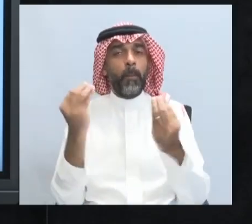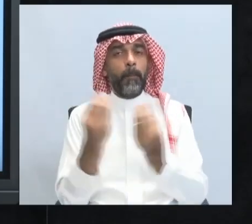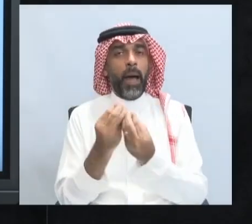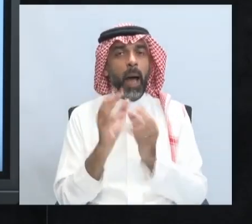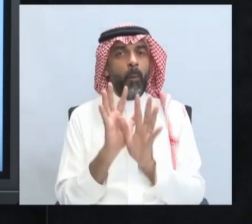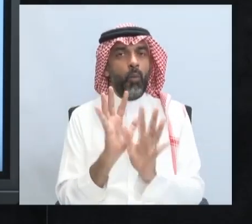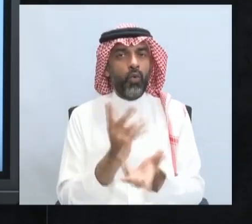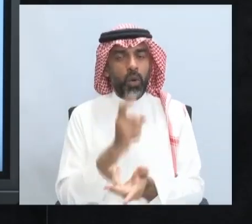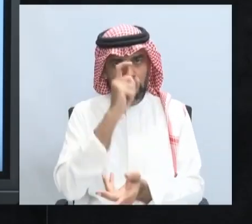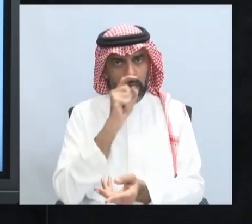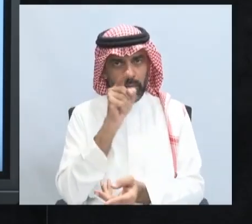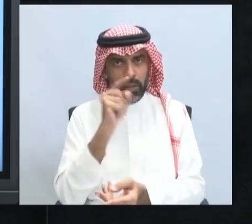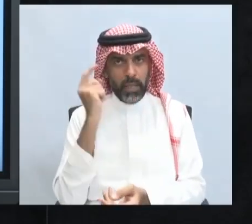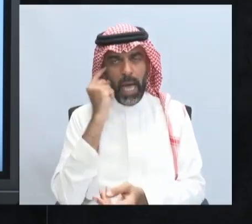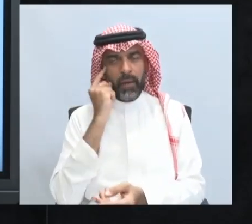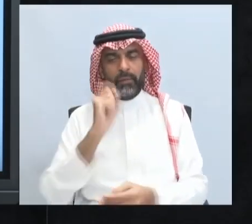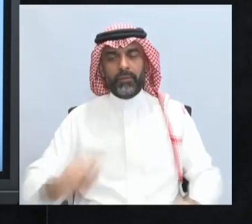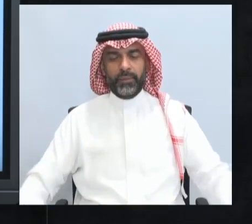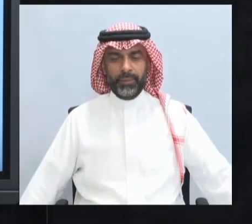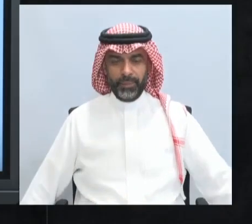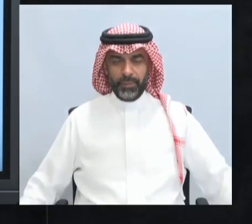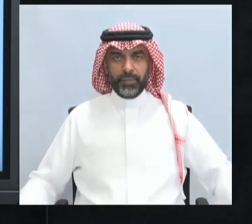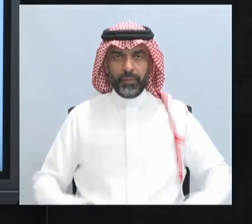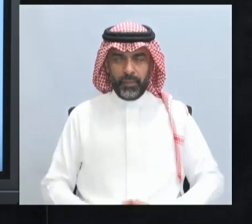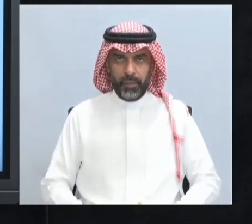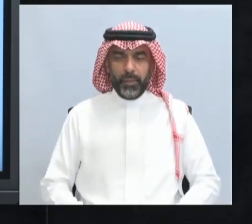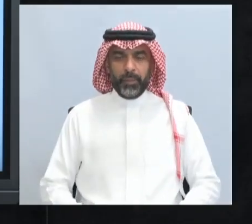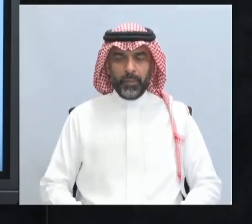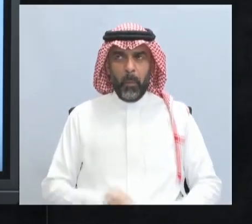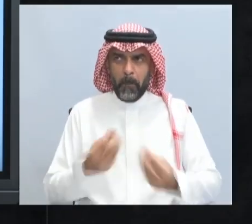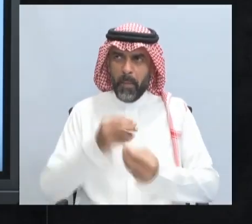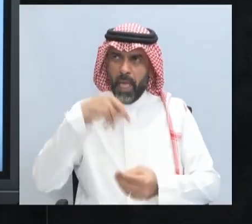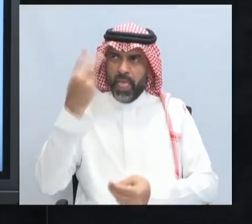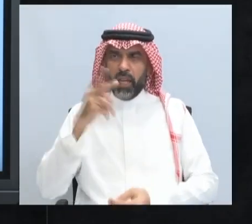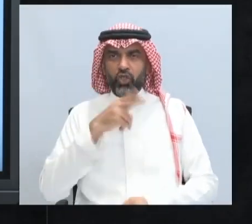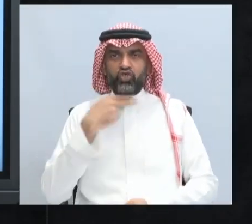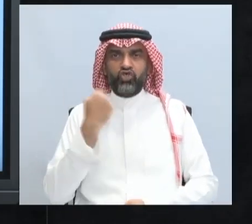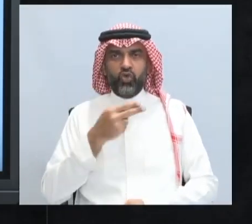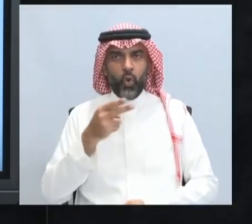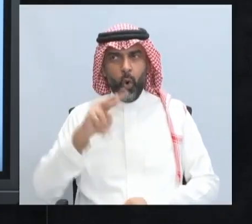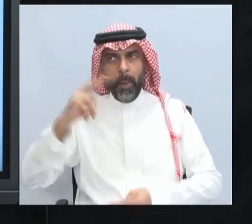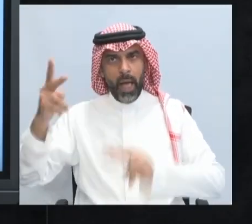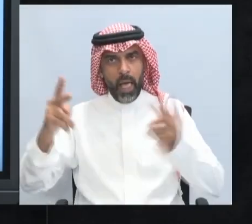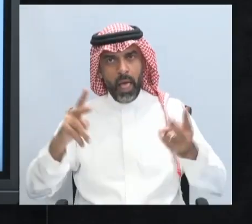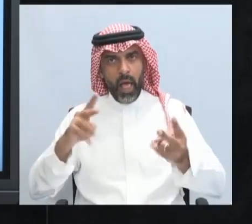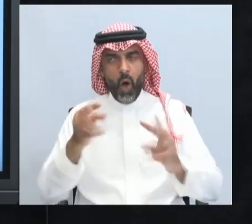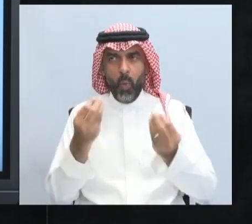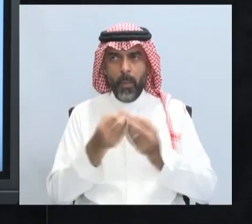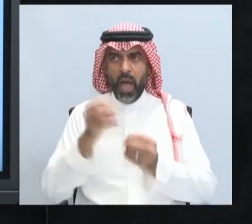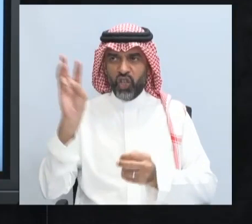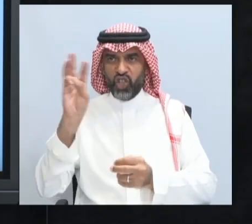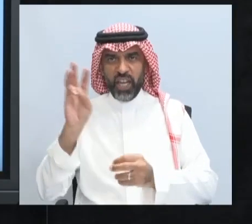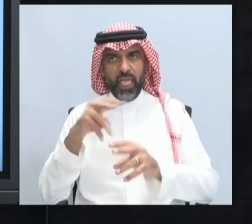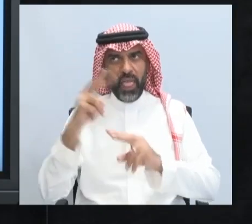سواء مع العملاء او حتى الجهات الاخرى هو فقط مدير على الموظفين ويتعامل مع الموظفين فقط اذا